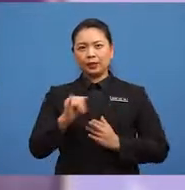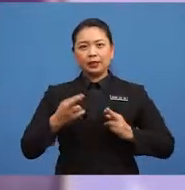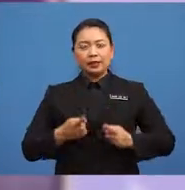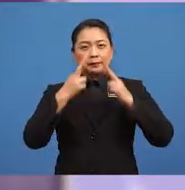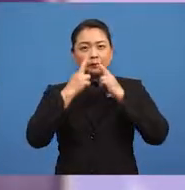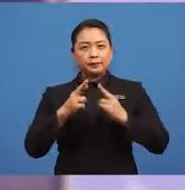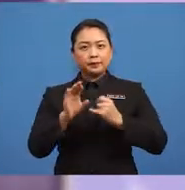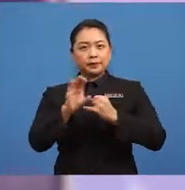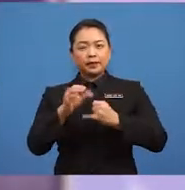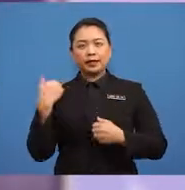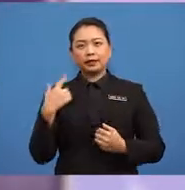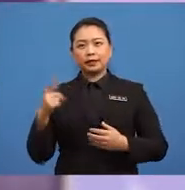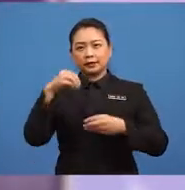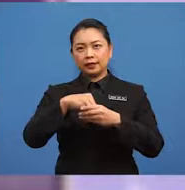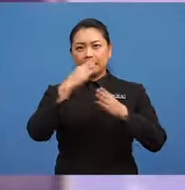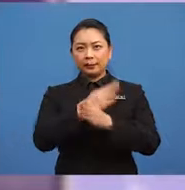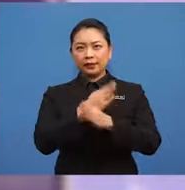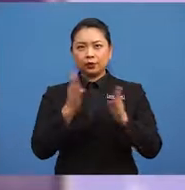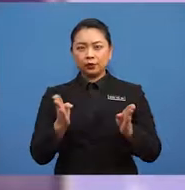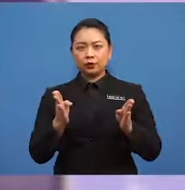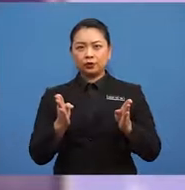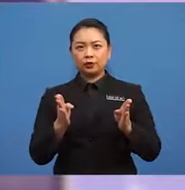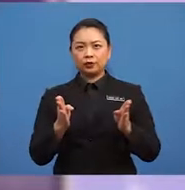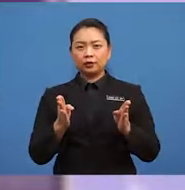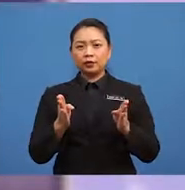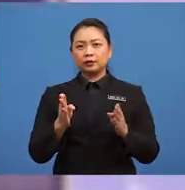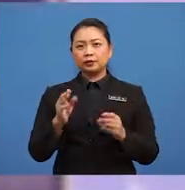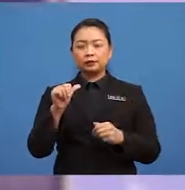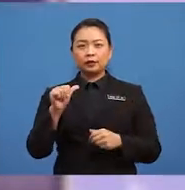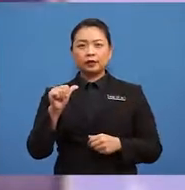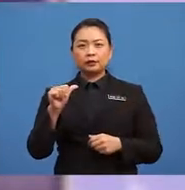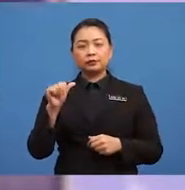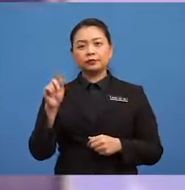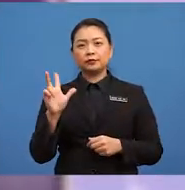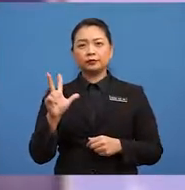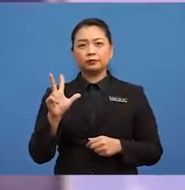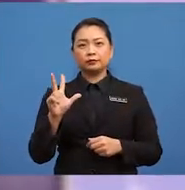sel adalah dalam bentuk adenosina